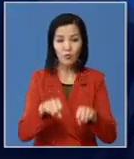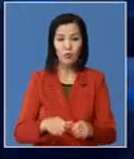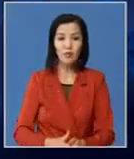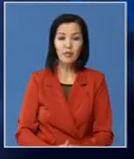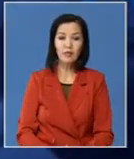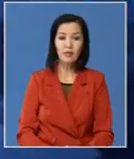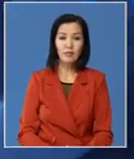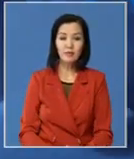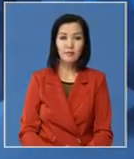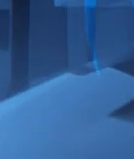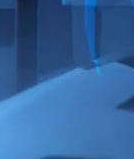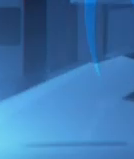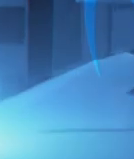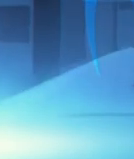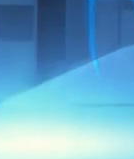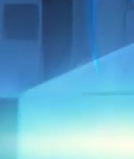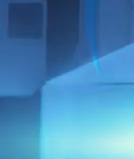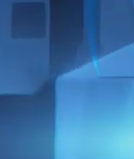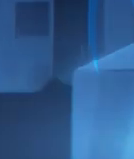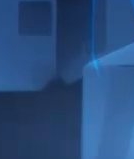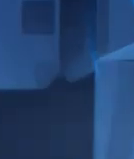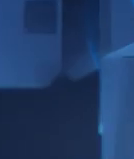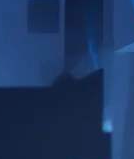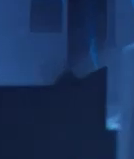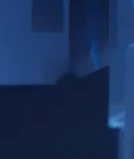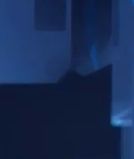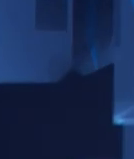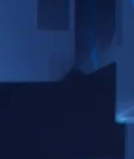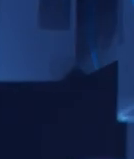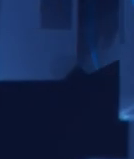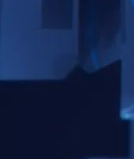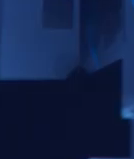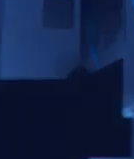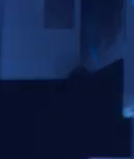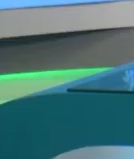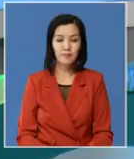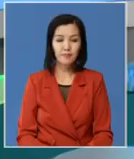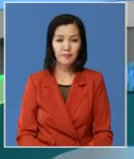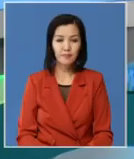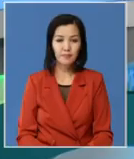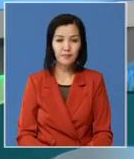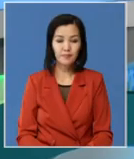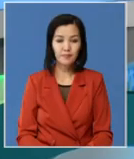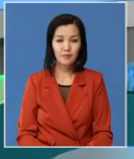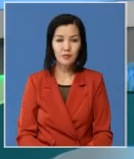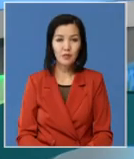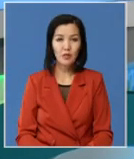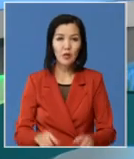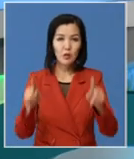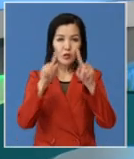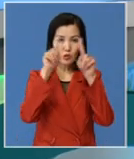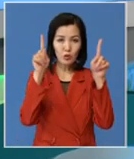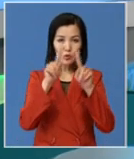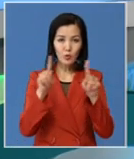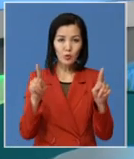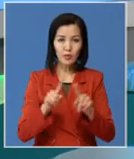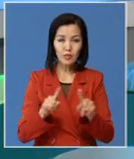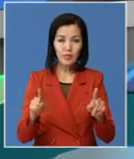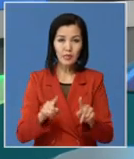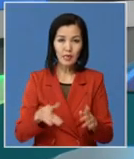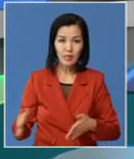сонда сіздің уақытыңыз аз кетеді, шығыныңыз аз кетеді. Шараясында бірнеше тақыр бойынша шеберлік